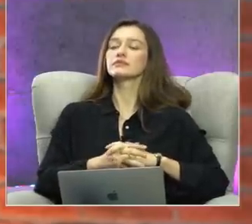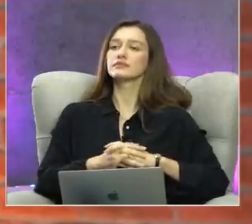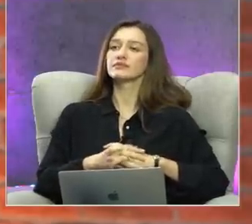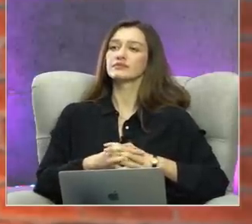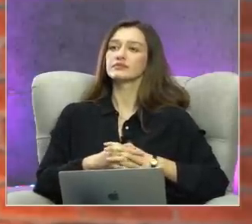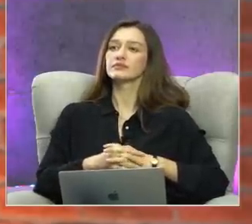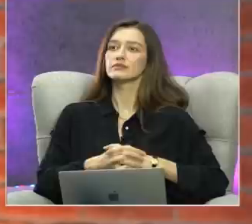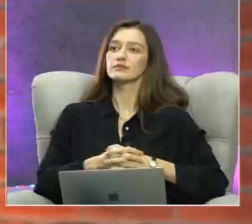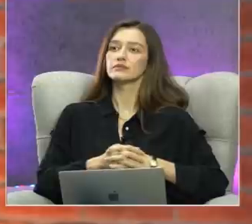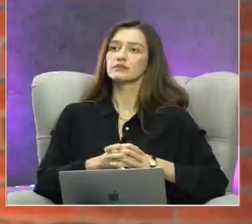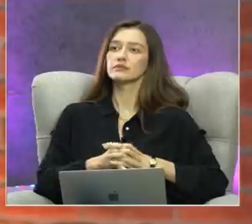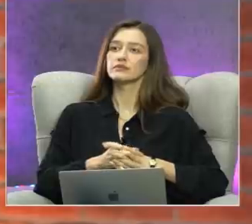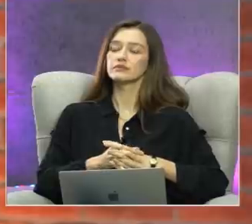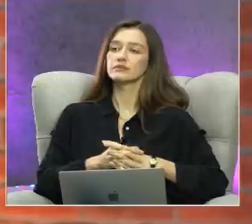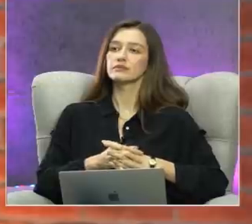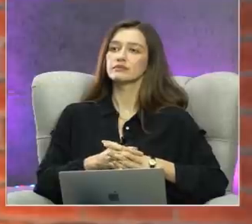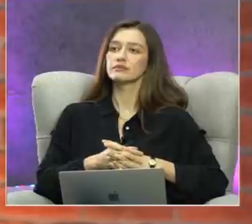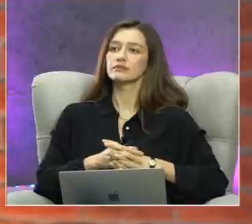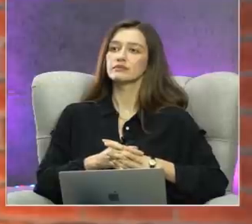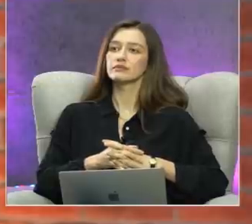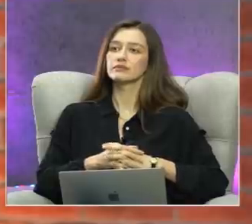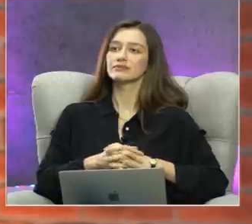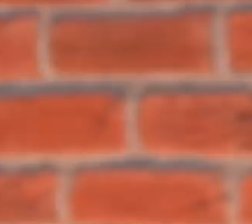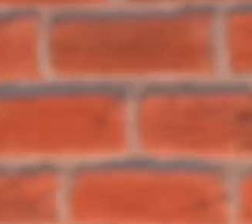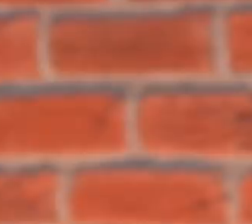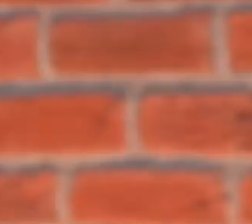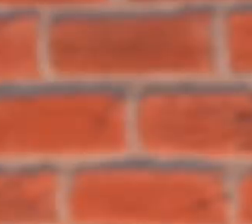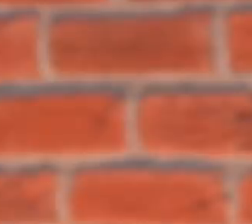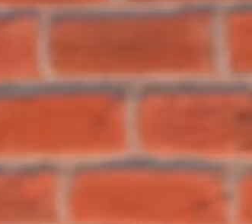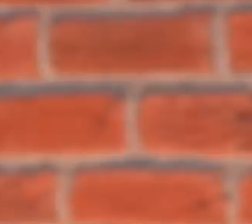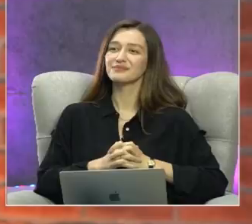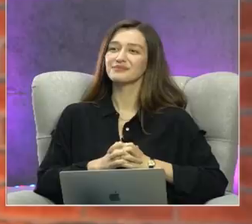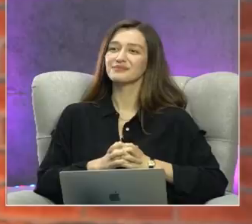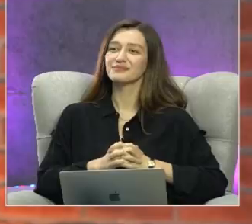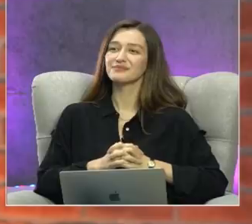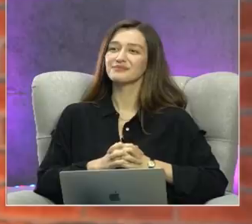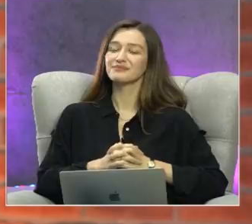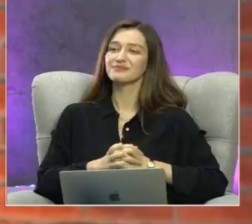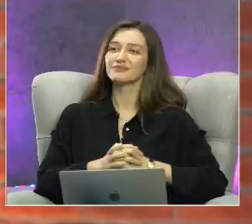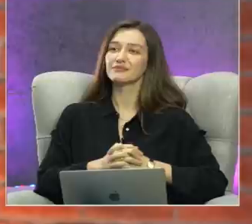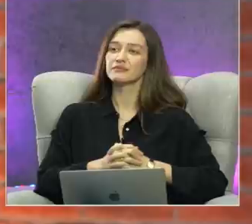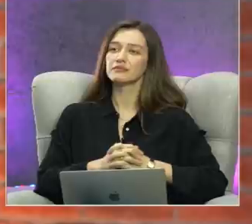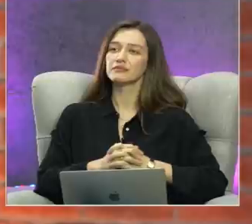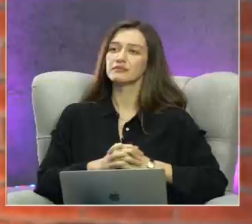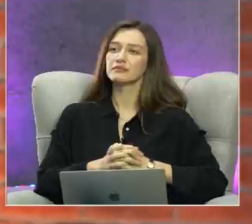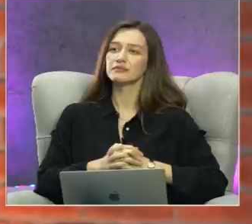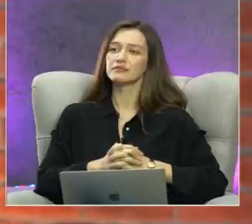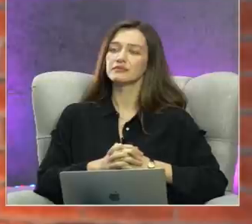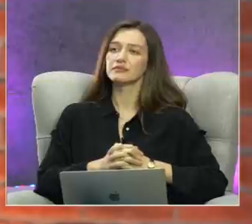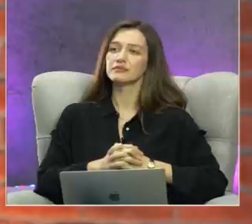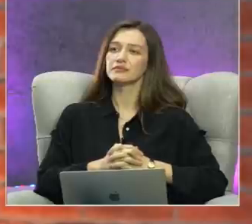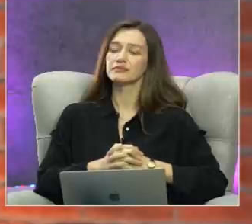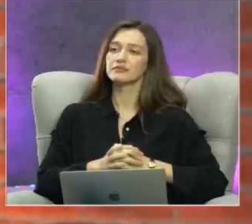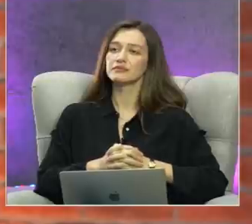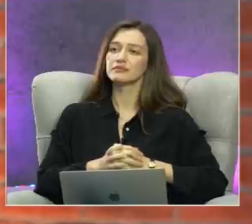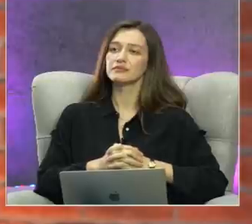yeni soru işaretleri doğuyor. Ve işte o zaman da mesela benim gibi birini buldu mu hemen her konuda da konuşuyor ya bu adam, hemen gelip böyle büyük sorular soruluyor. Ben özellikle bu